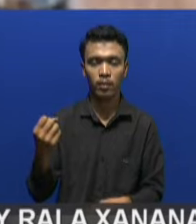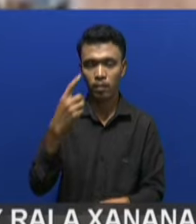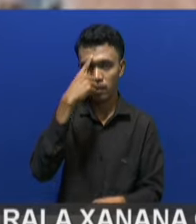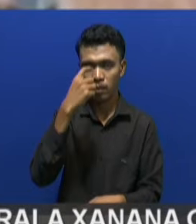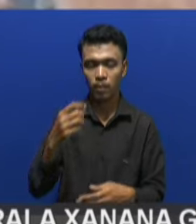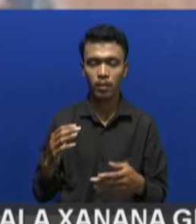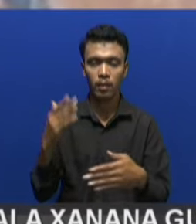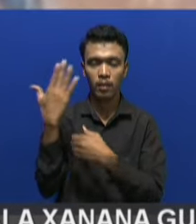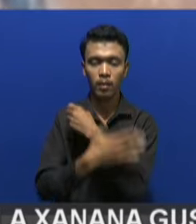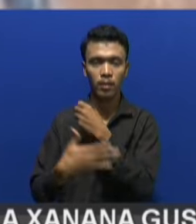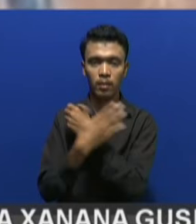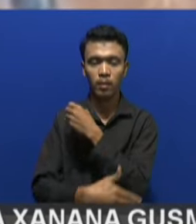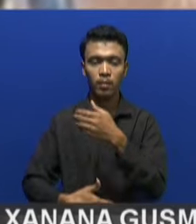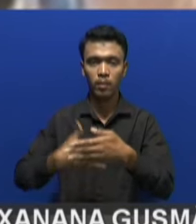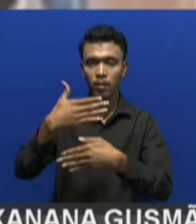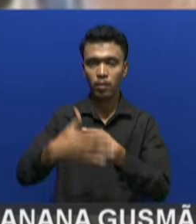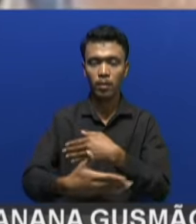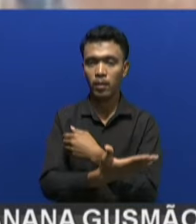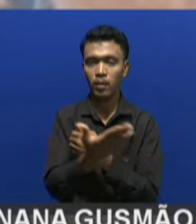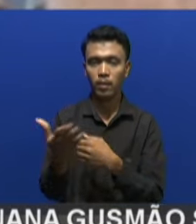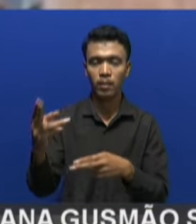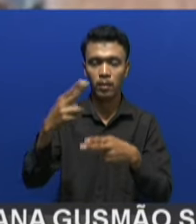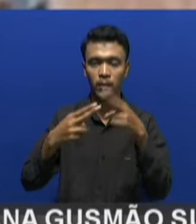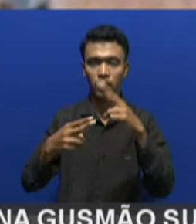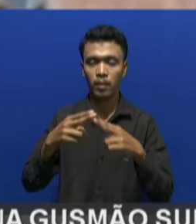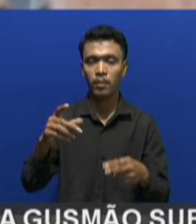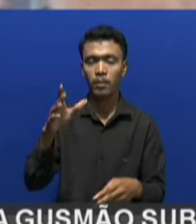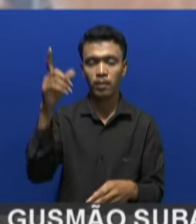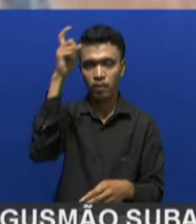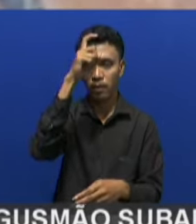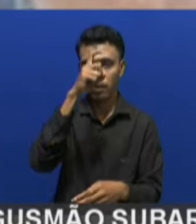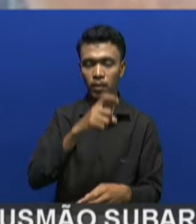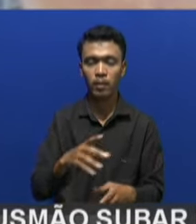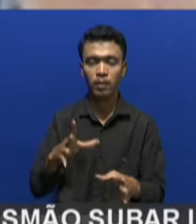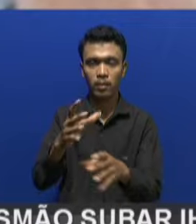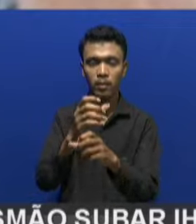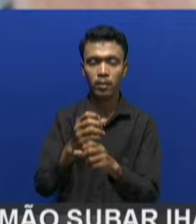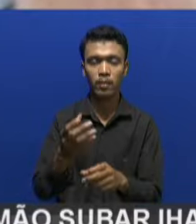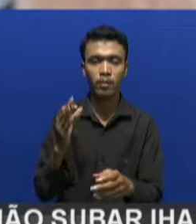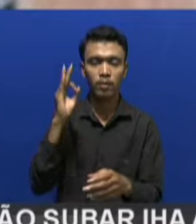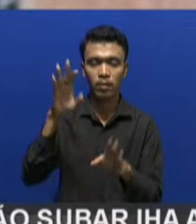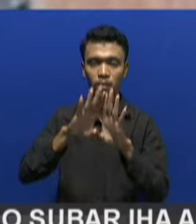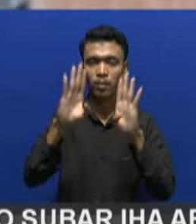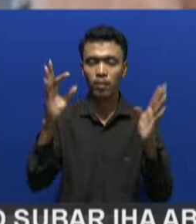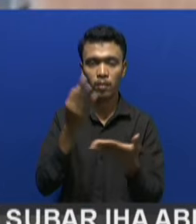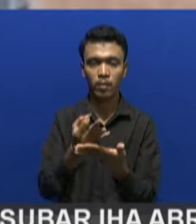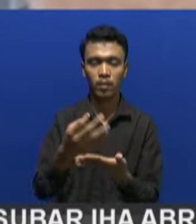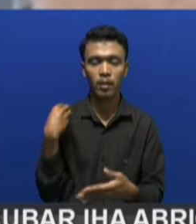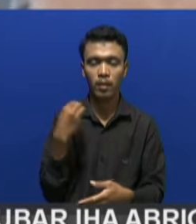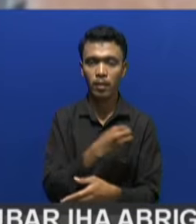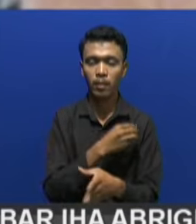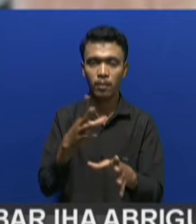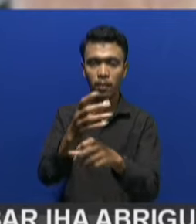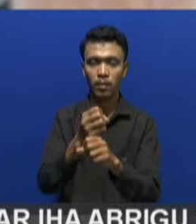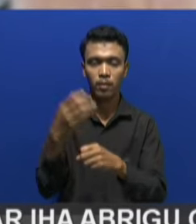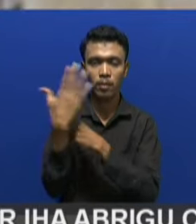e ne lima na mi alombero que recatas ne hei. Imi aprova vossa terceira idade a mi simona. Mas na samba atubane e hei to